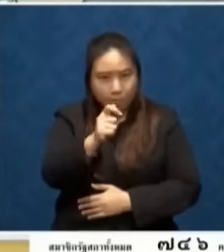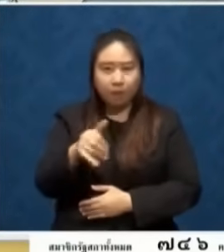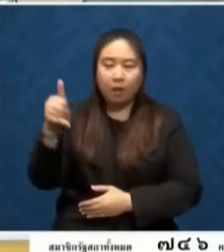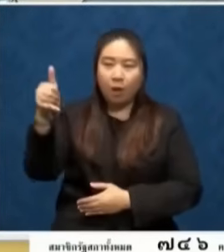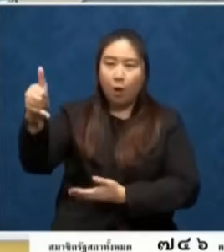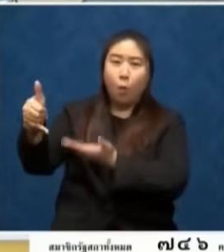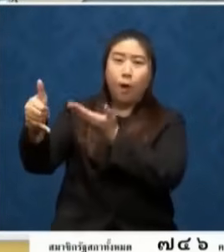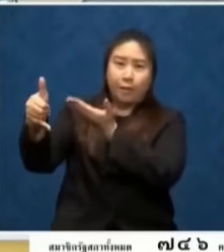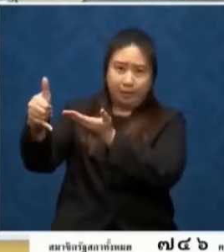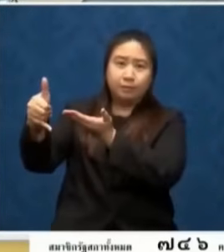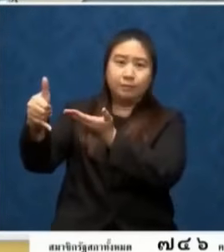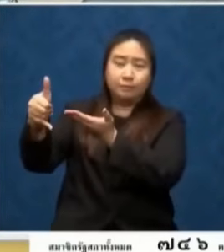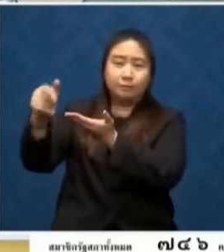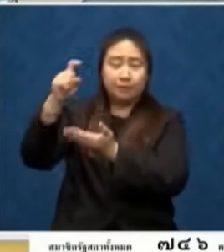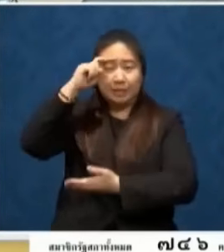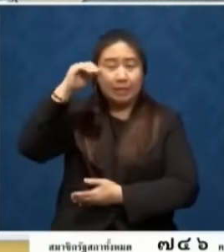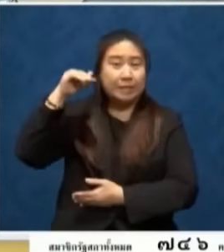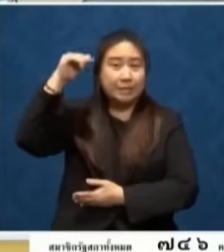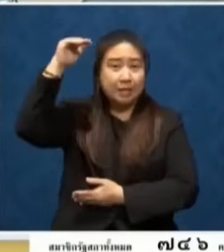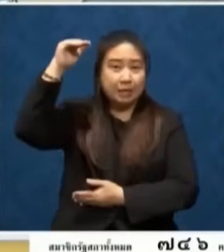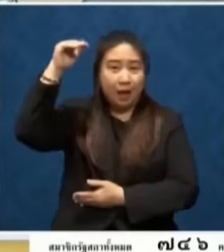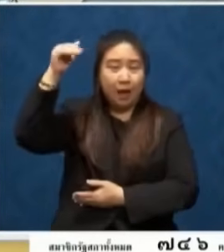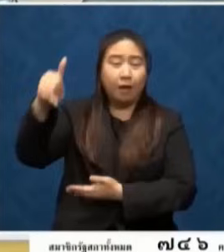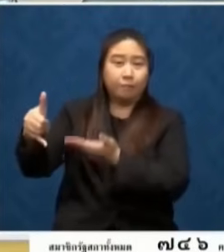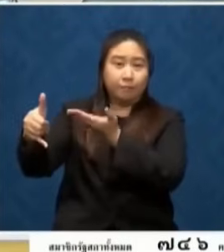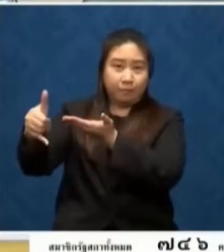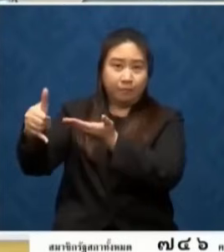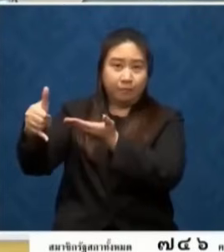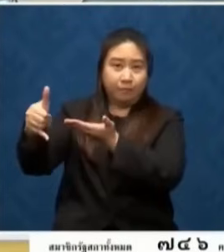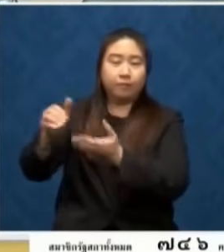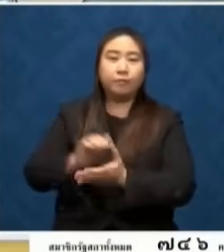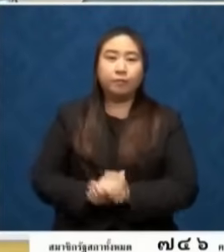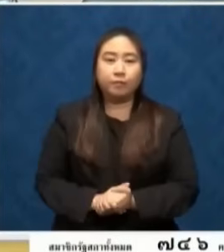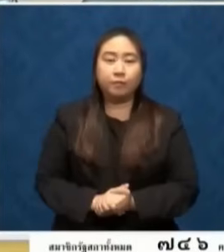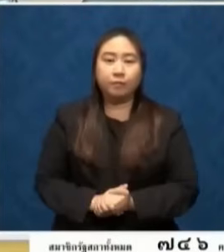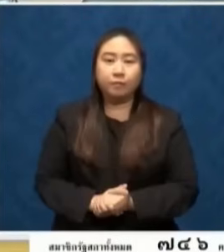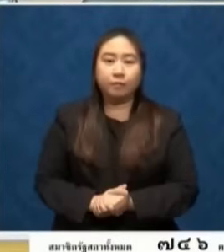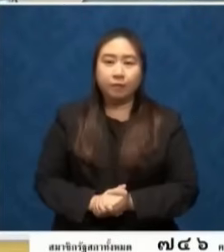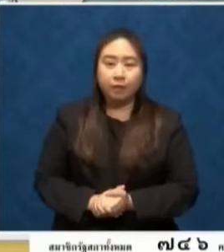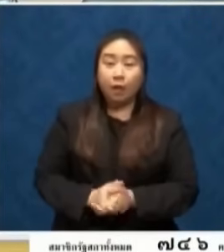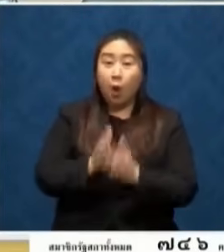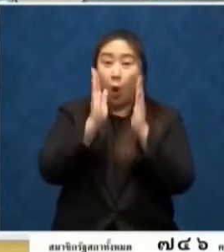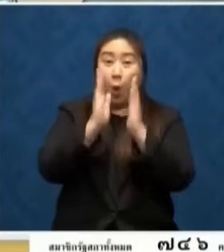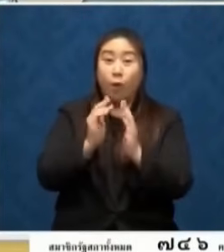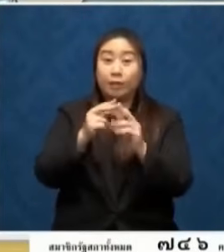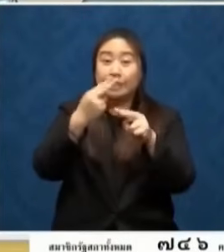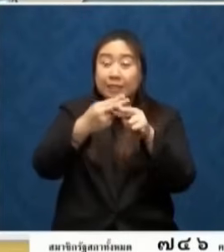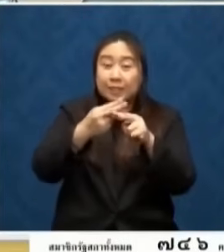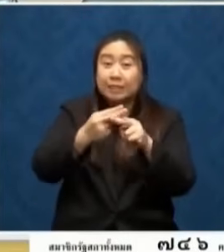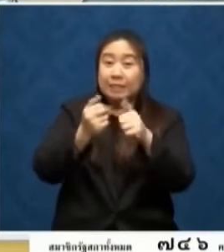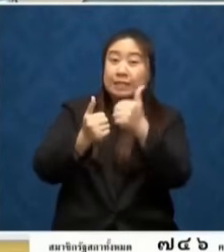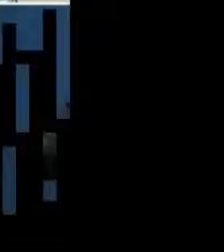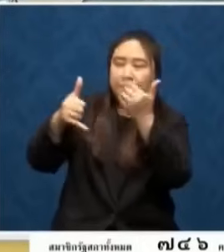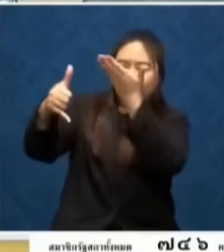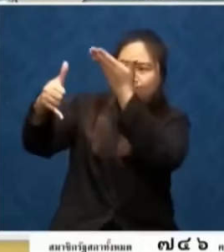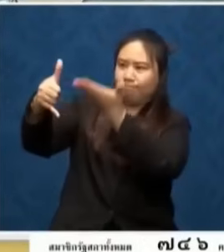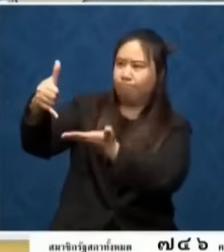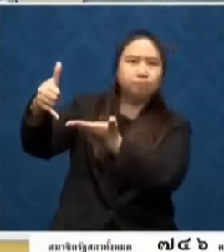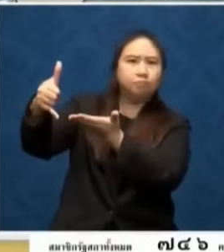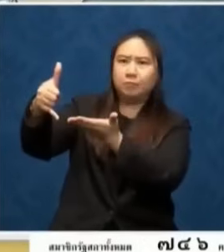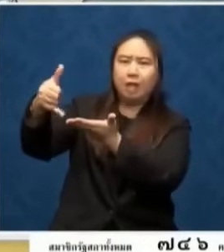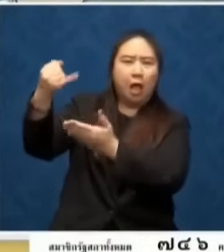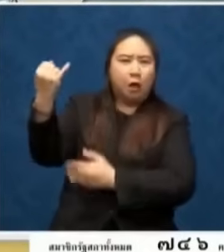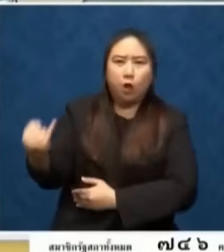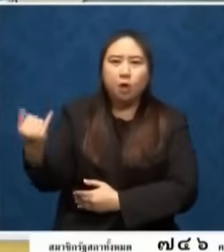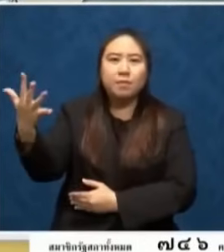าคุณสมบัติท่านไม่ด้อยกว่าคนอื่นเลยครับตั้งแต่คนที่1